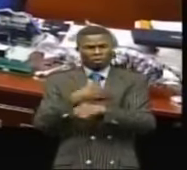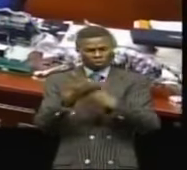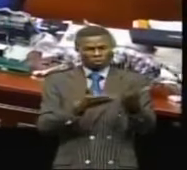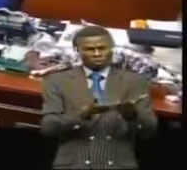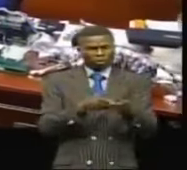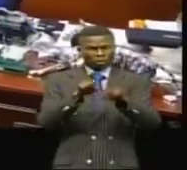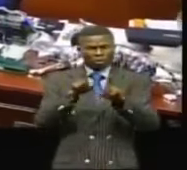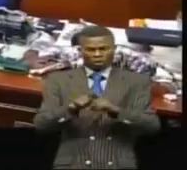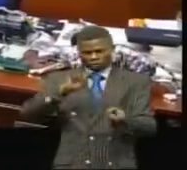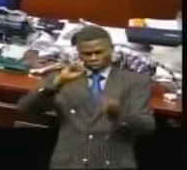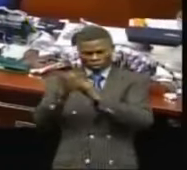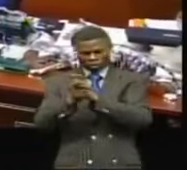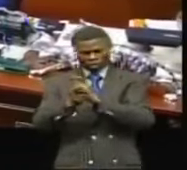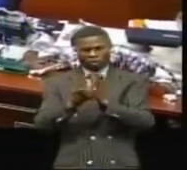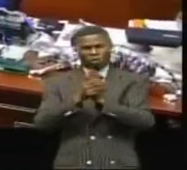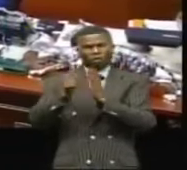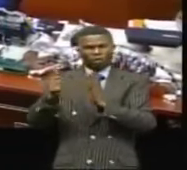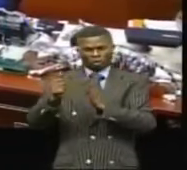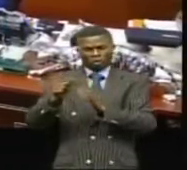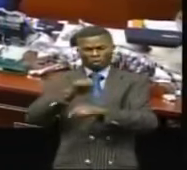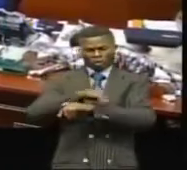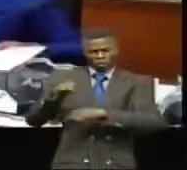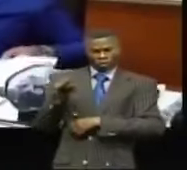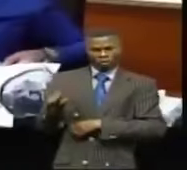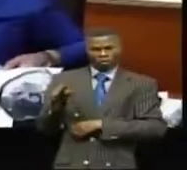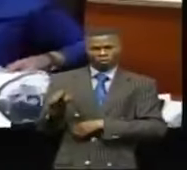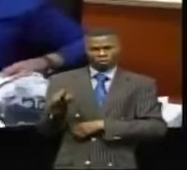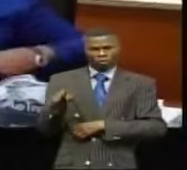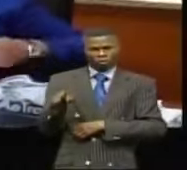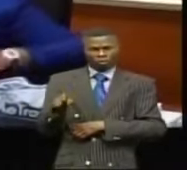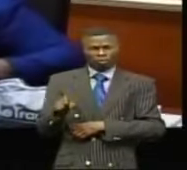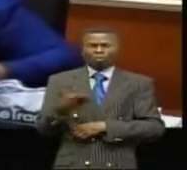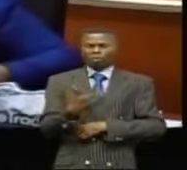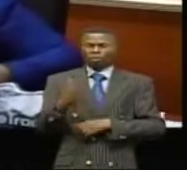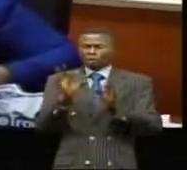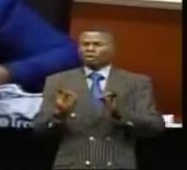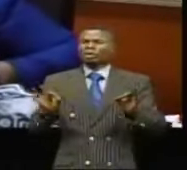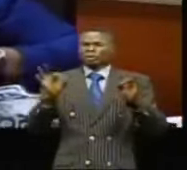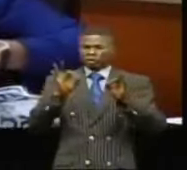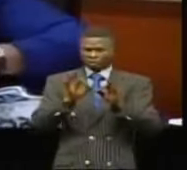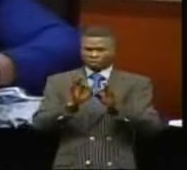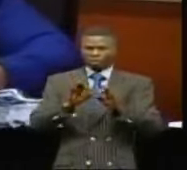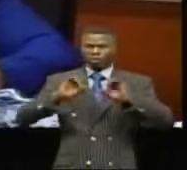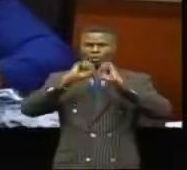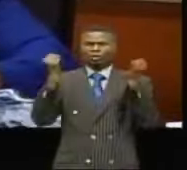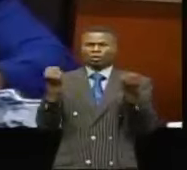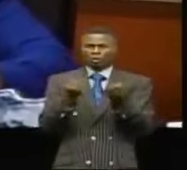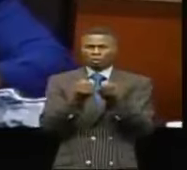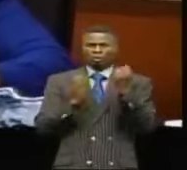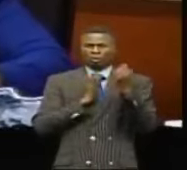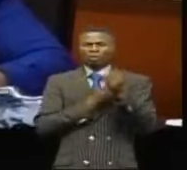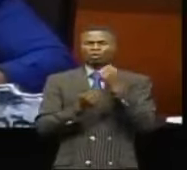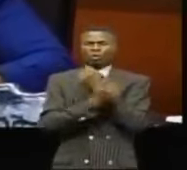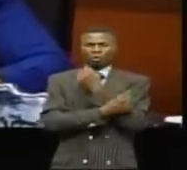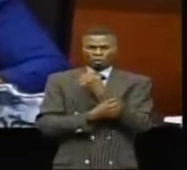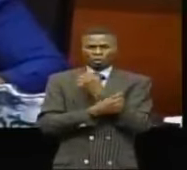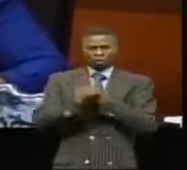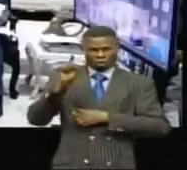les améliorations attendues de cette institution qui est un instrument majeur de cohésion sociale dans notre pays. Elle